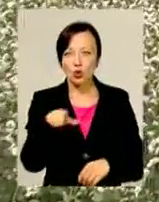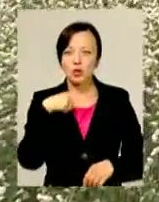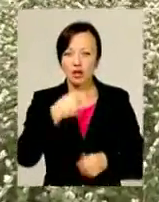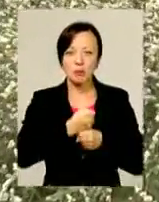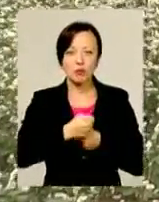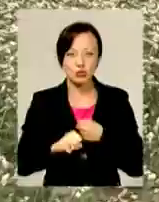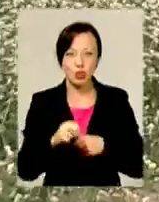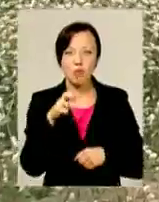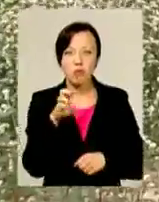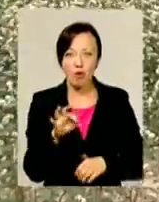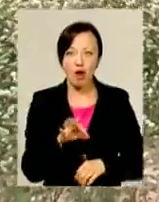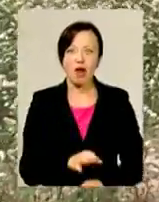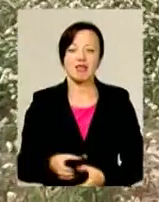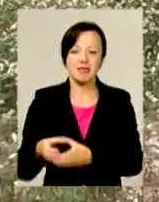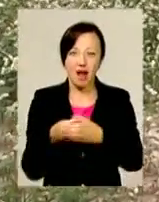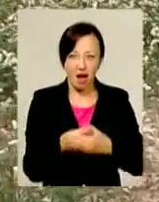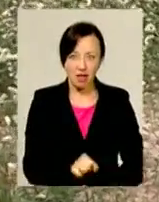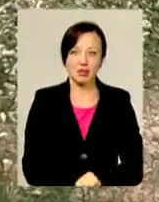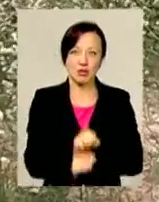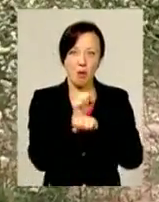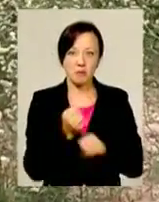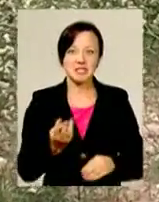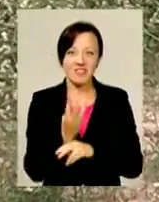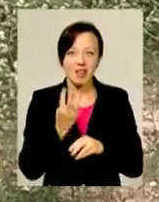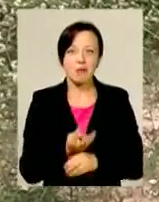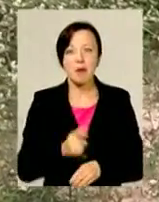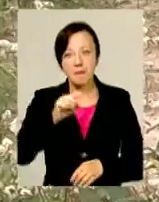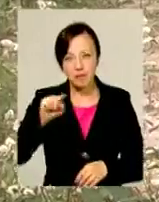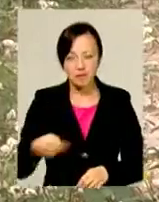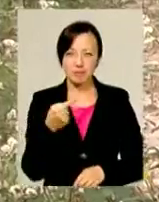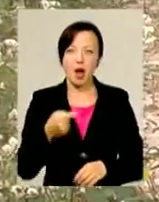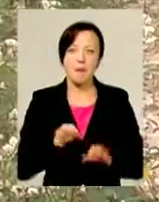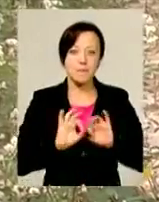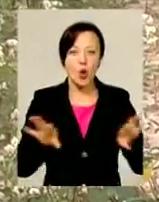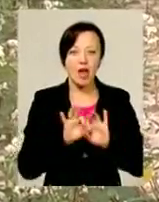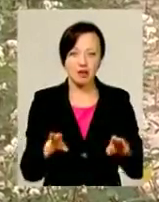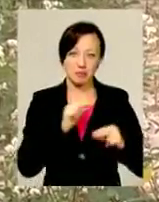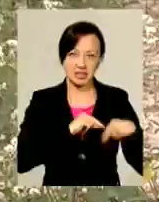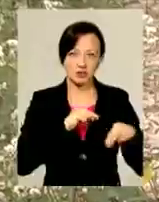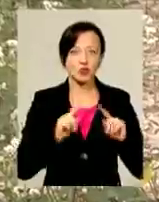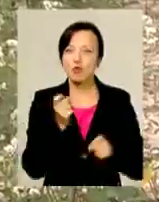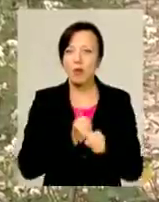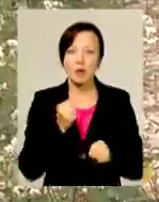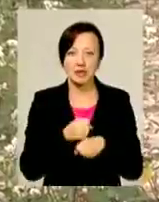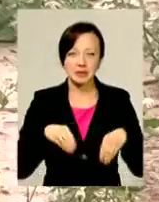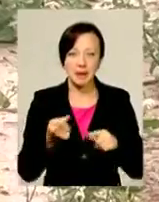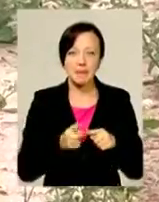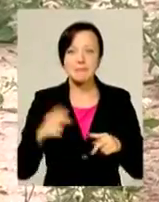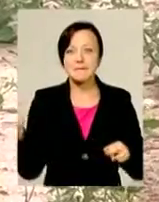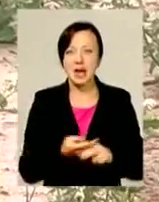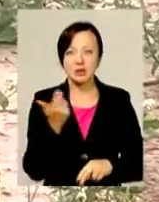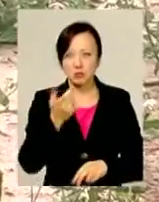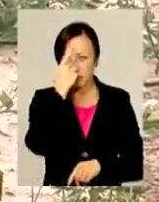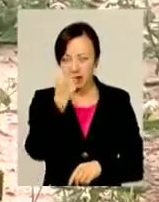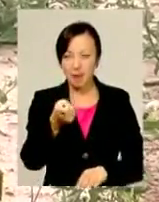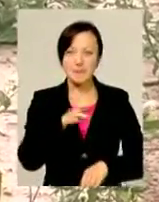примусово, бо натовп із вилами вимагав пояснень від працівників підприємства, чому не обробляється земля. Про всю цю безгосподарність селяни